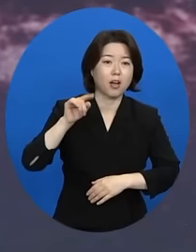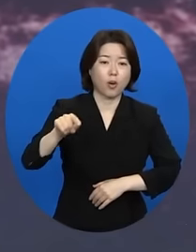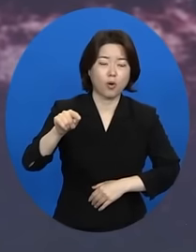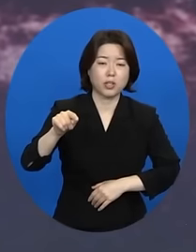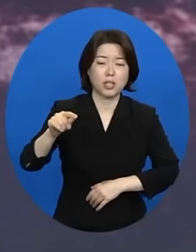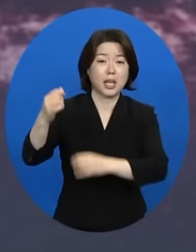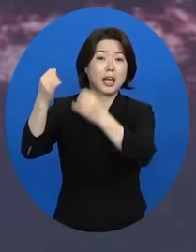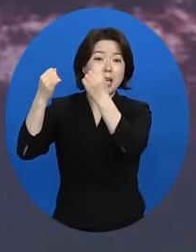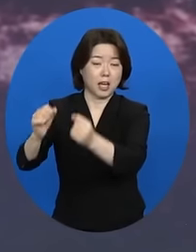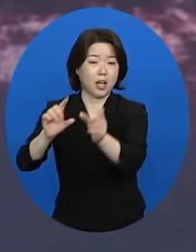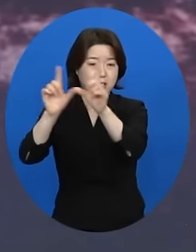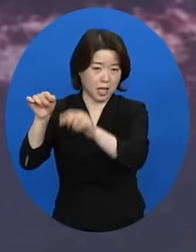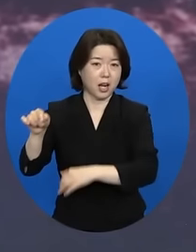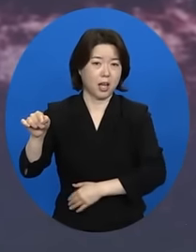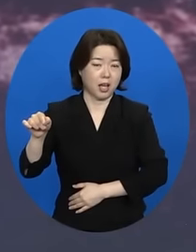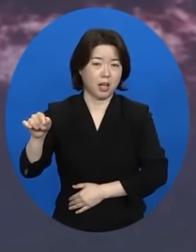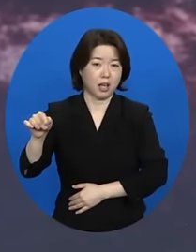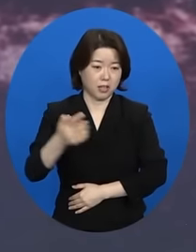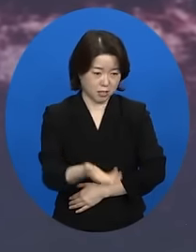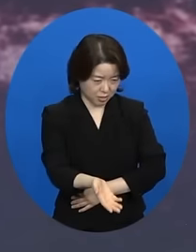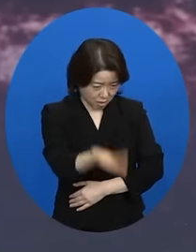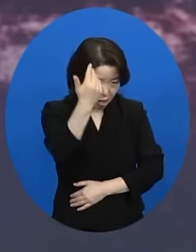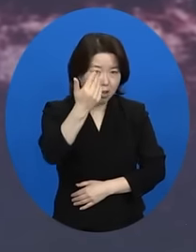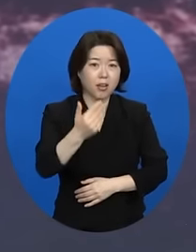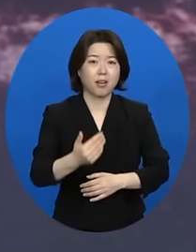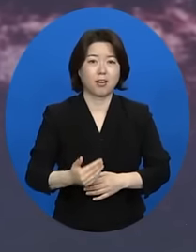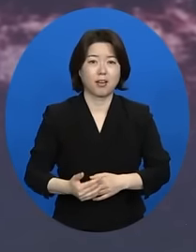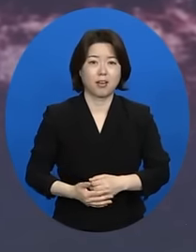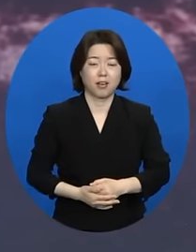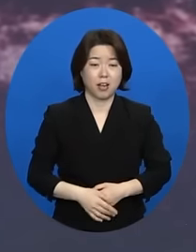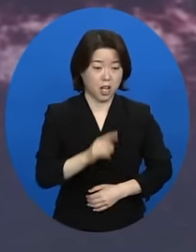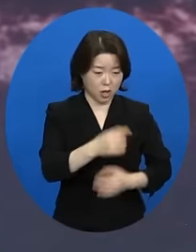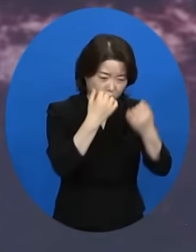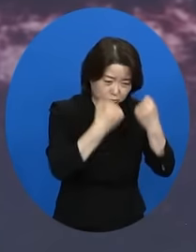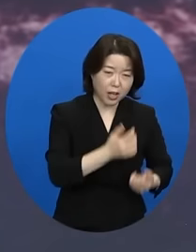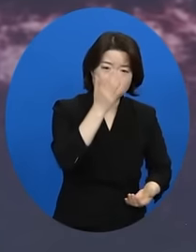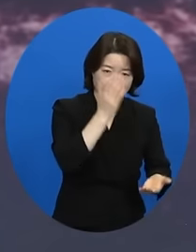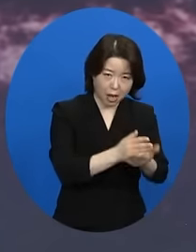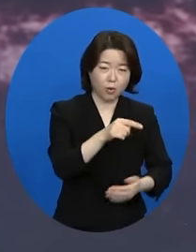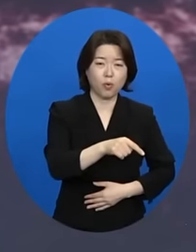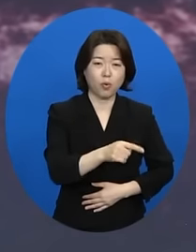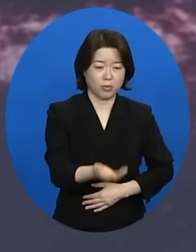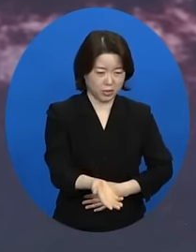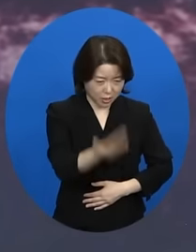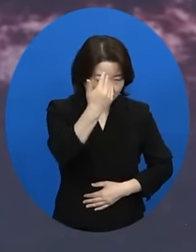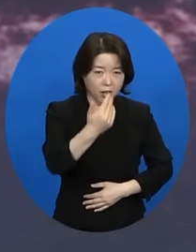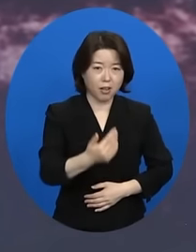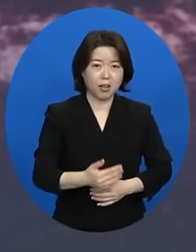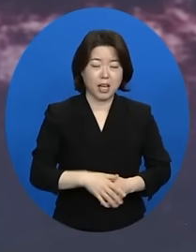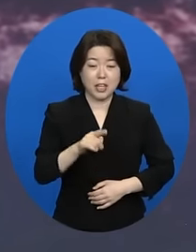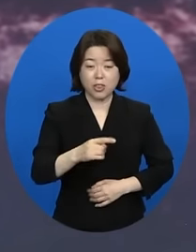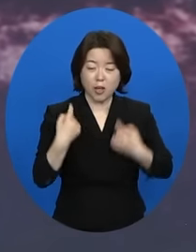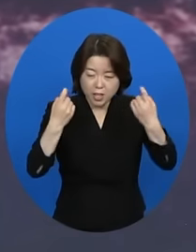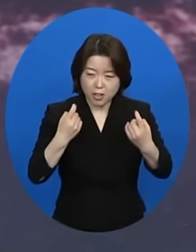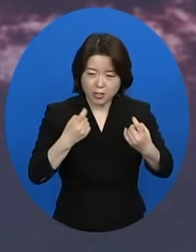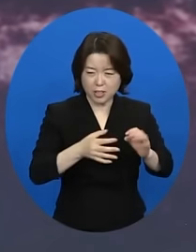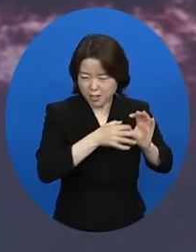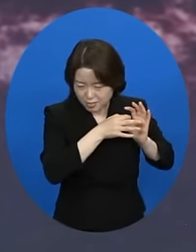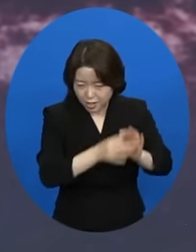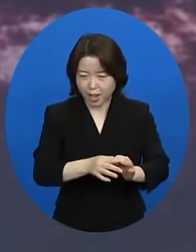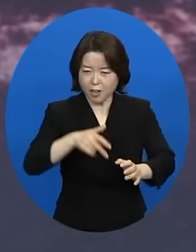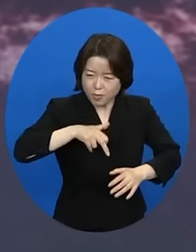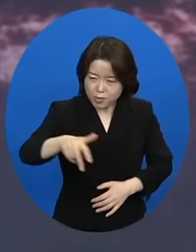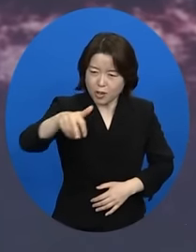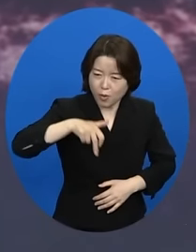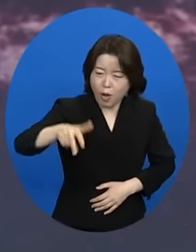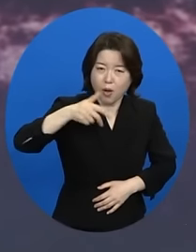거기 거주하며 일어나라 이겁니다. 거기에 주저앉지 말고 일어나라. 너의 여정을 계속해